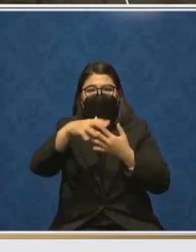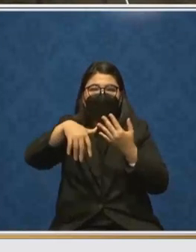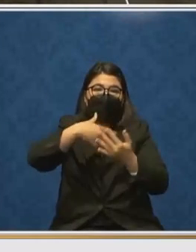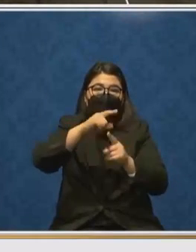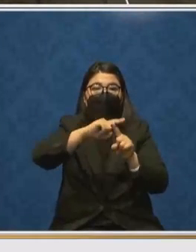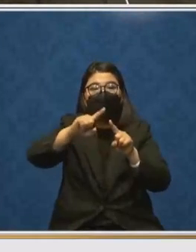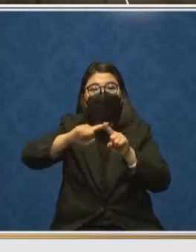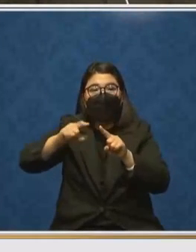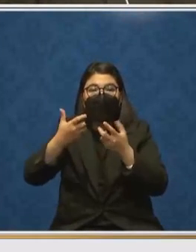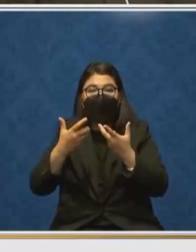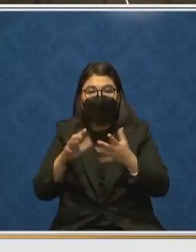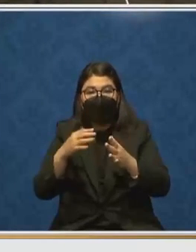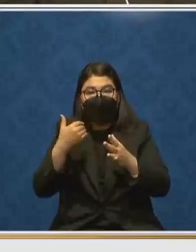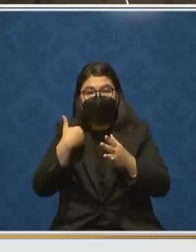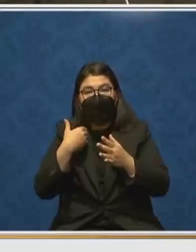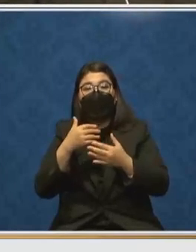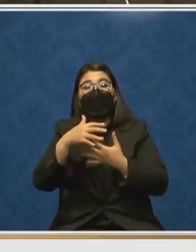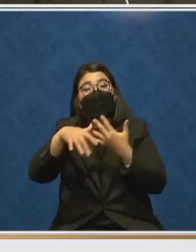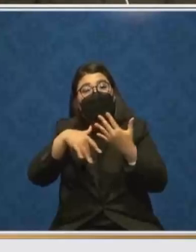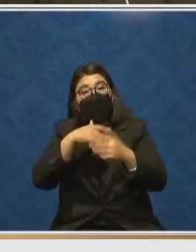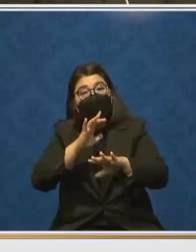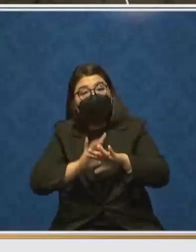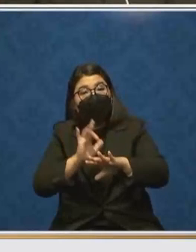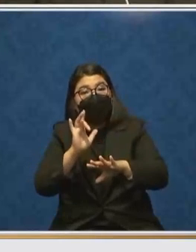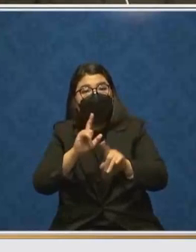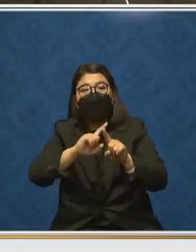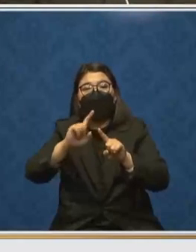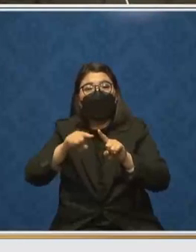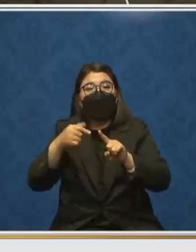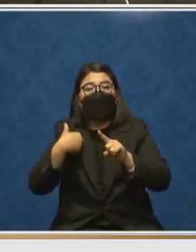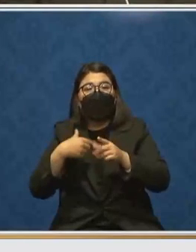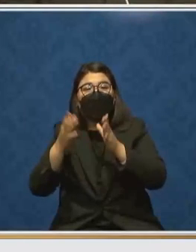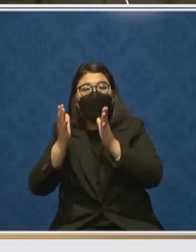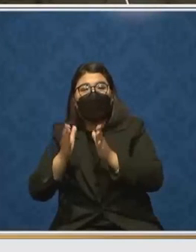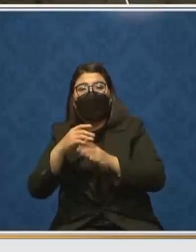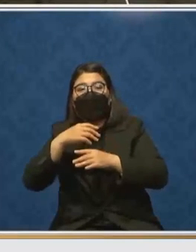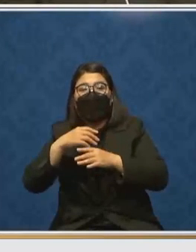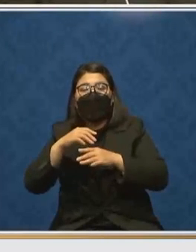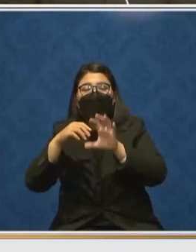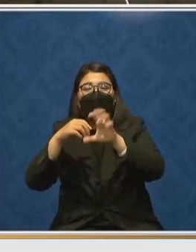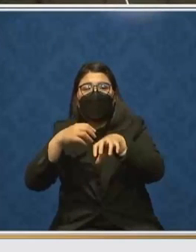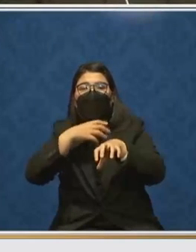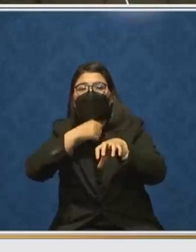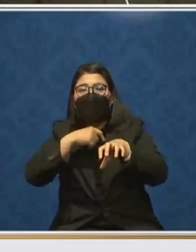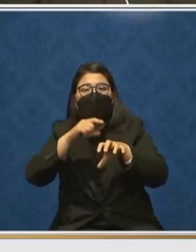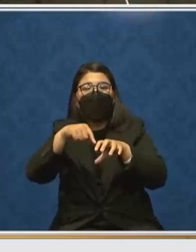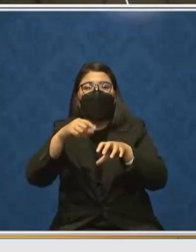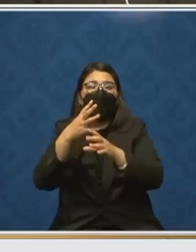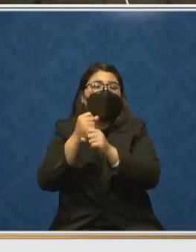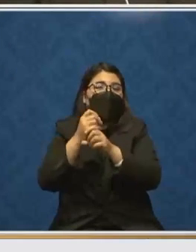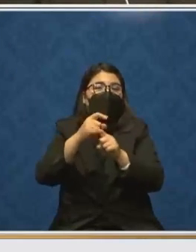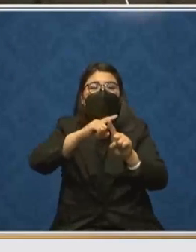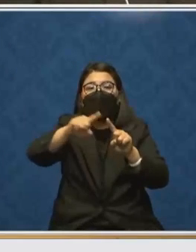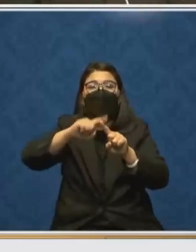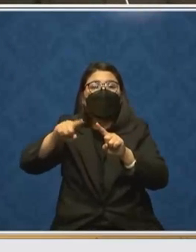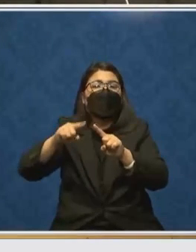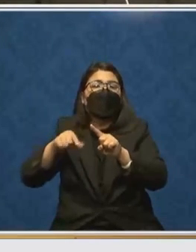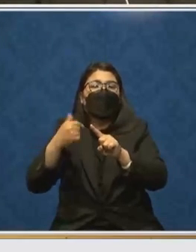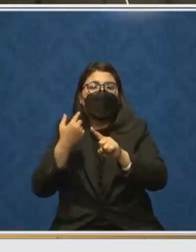พื้นที่อนุรักษ์ทรัพยากรธรรมชาติแหล่งโบราณคดีวัฒนธรรมประเพณีและอัตลักษณ์ท้องถิ่นโดยสนับสนุนการว